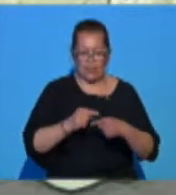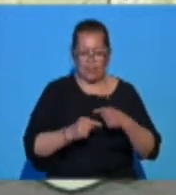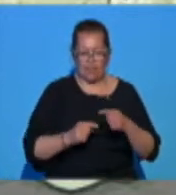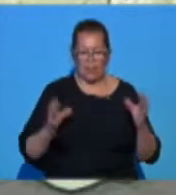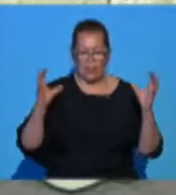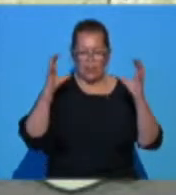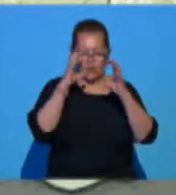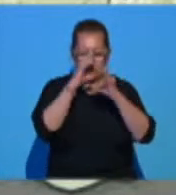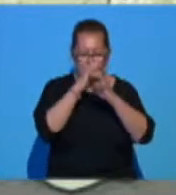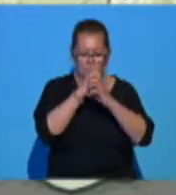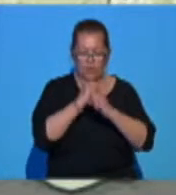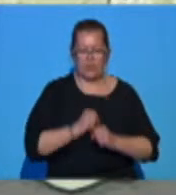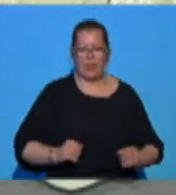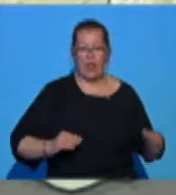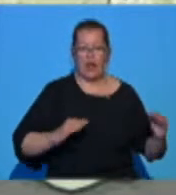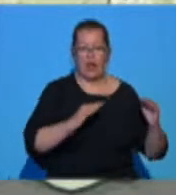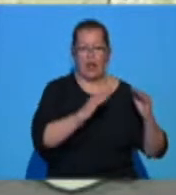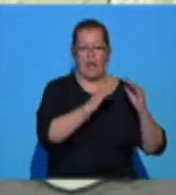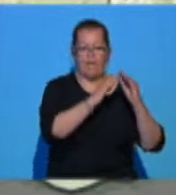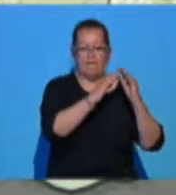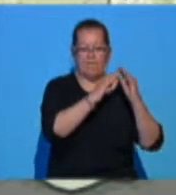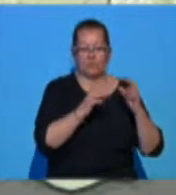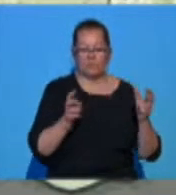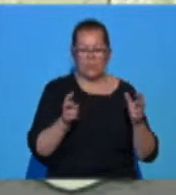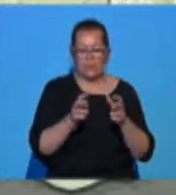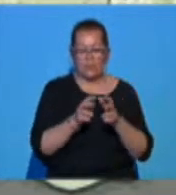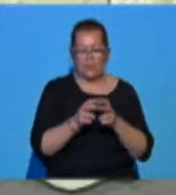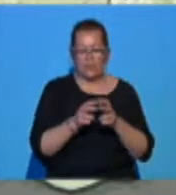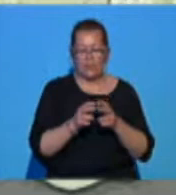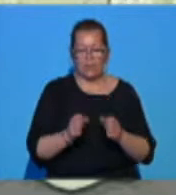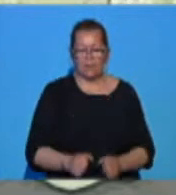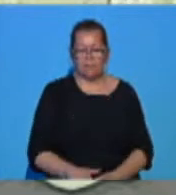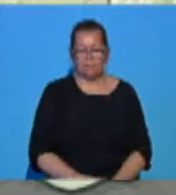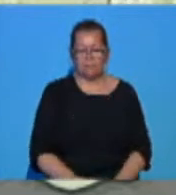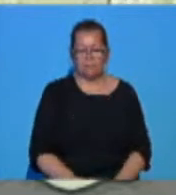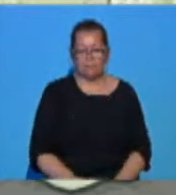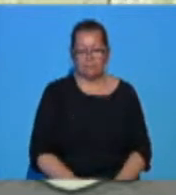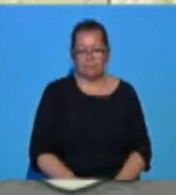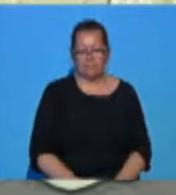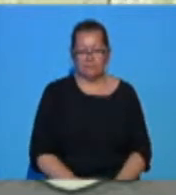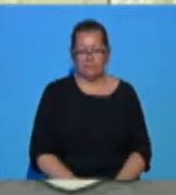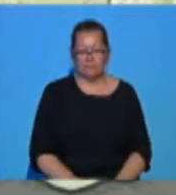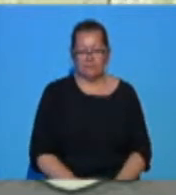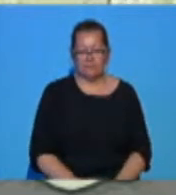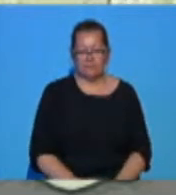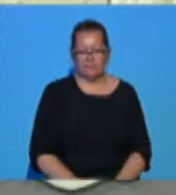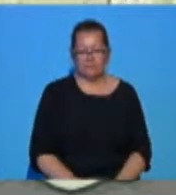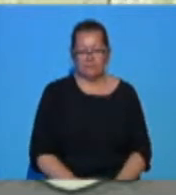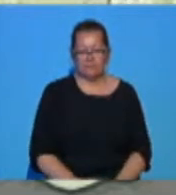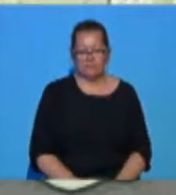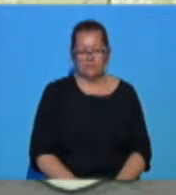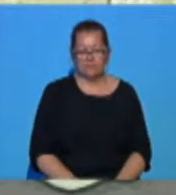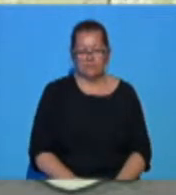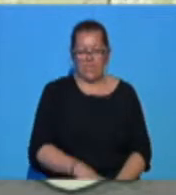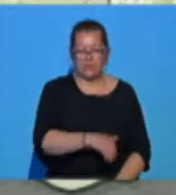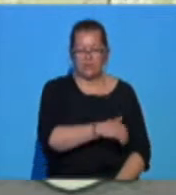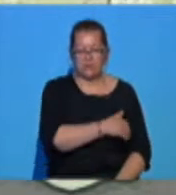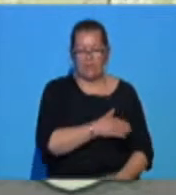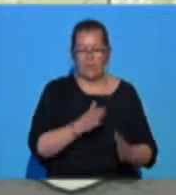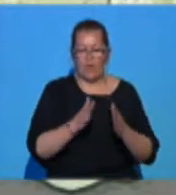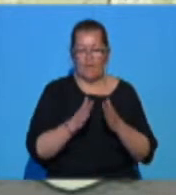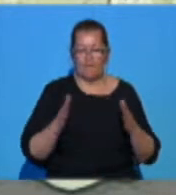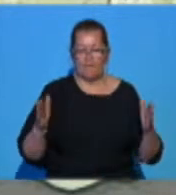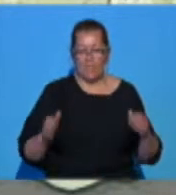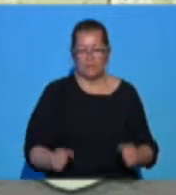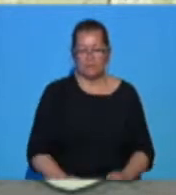mai accentuate și pe arii restrânse vor fi averse, descărcări electrice și intensificări de scurtă durată ale vântului. Temperaturile maxime